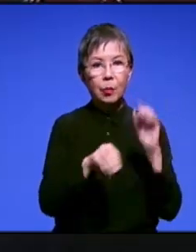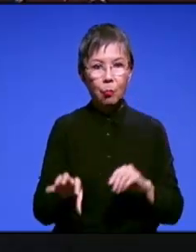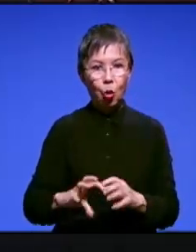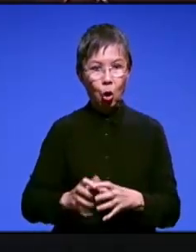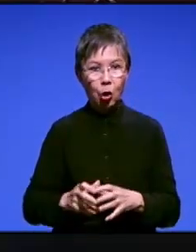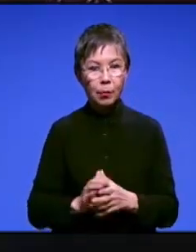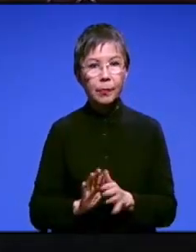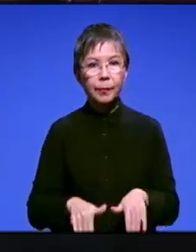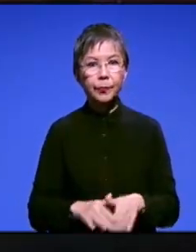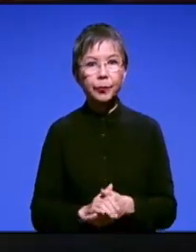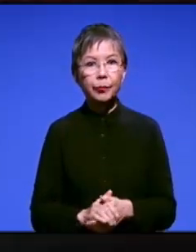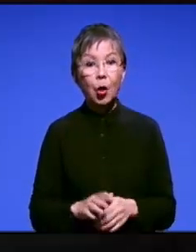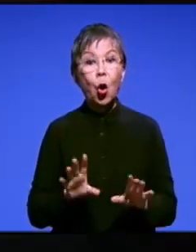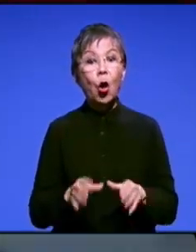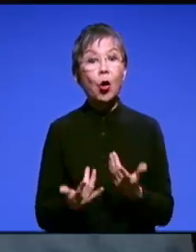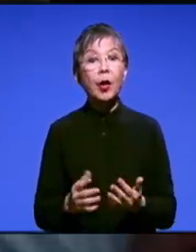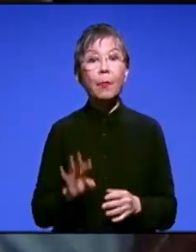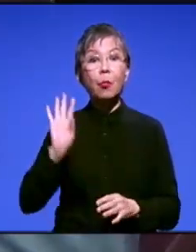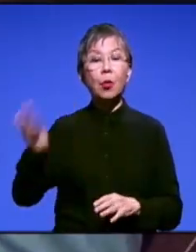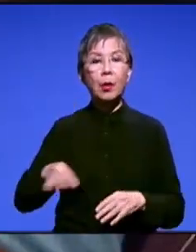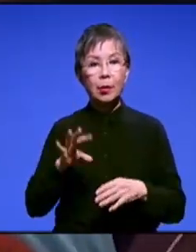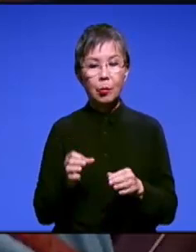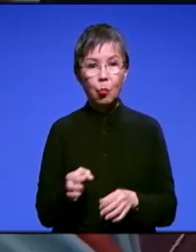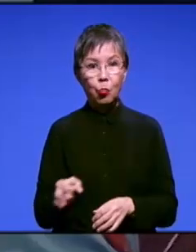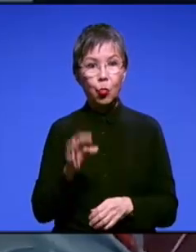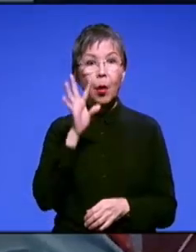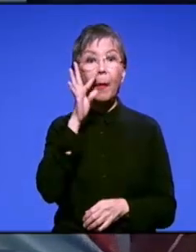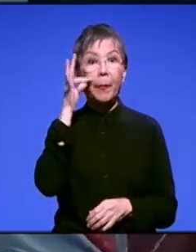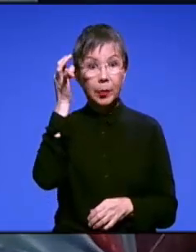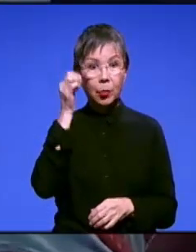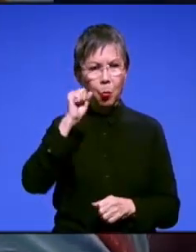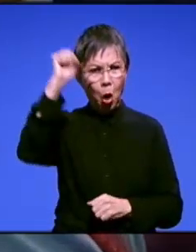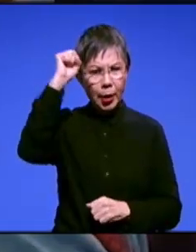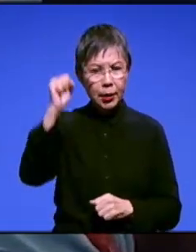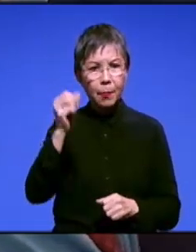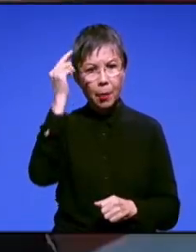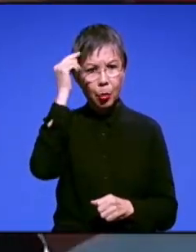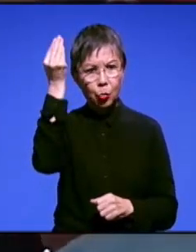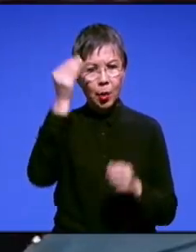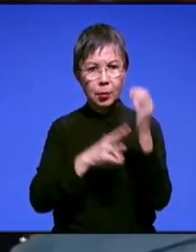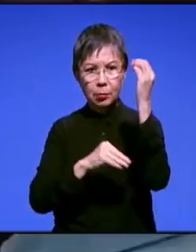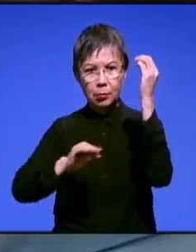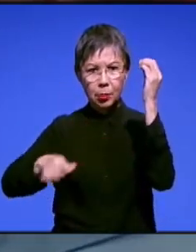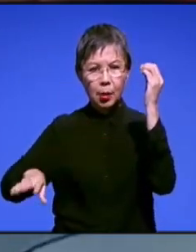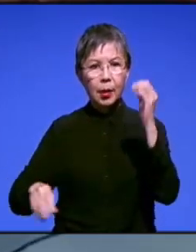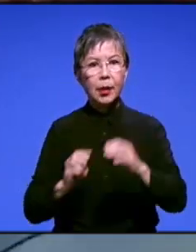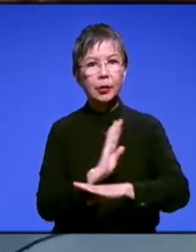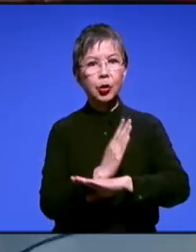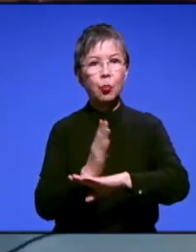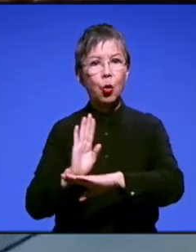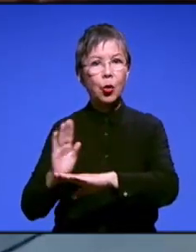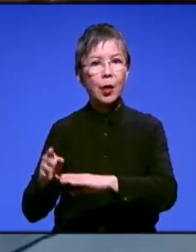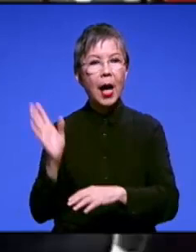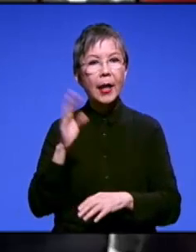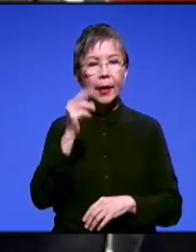Para pemudik yang hendak menuju Pulau Raas Madura ini melayangkan protes kepada petugas Pelabuhan Jangkar Situbondo